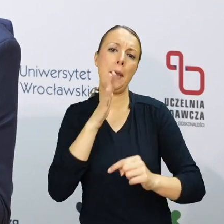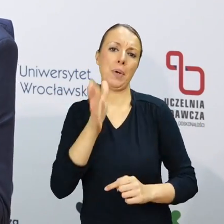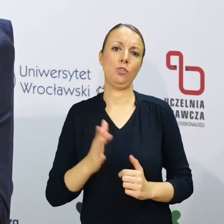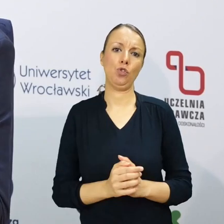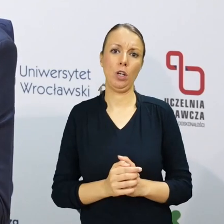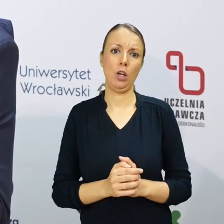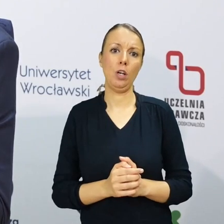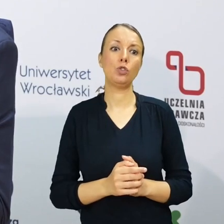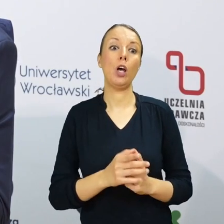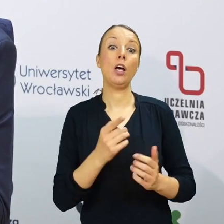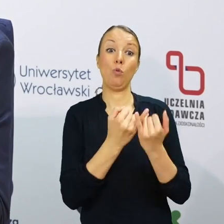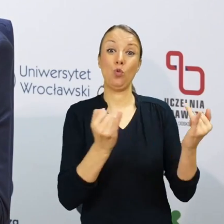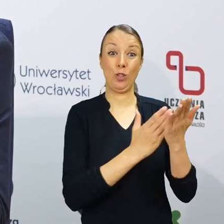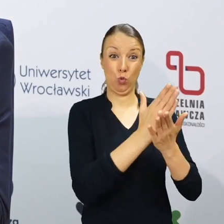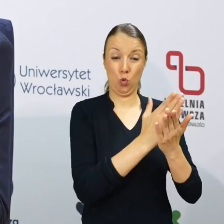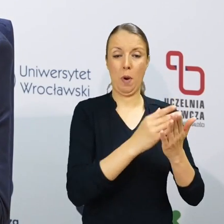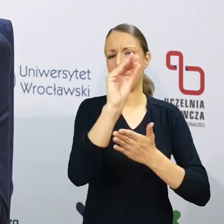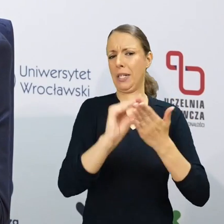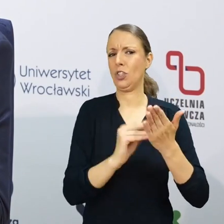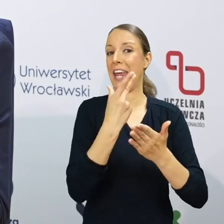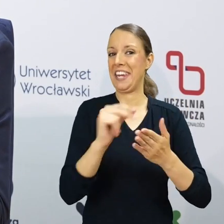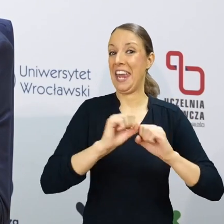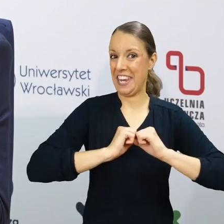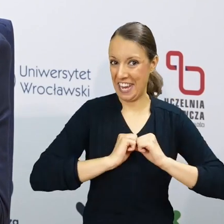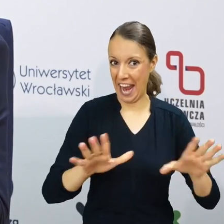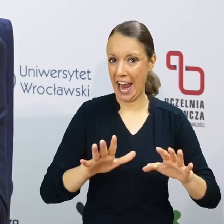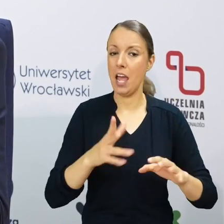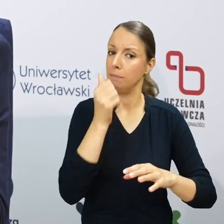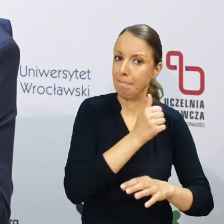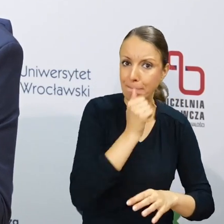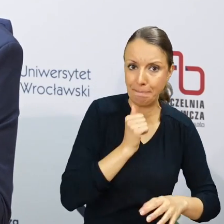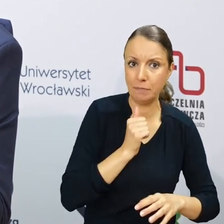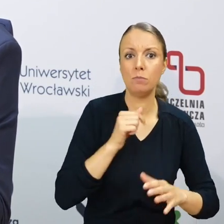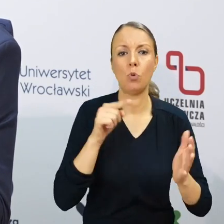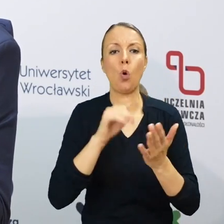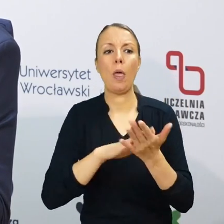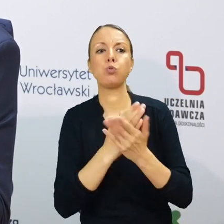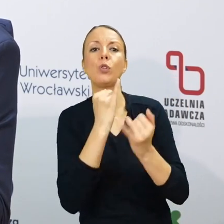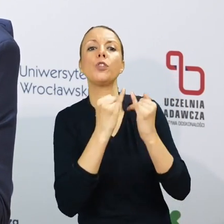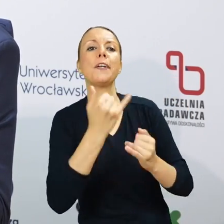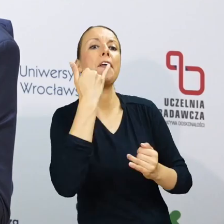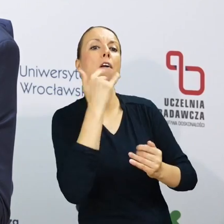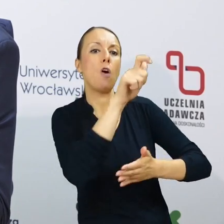niejawność, bo ujawnienie statystyk dotyczących pobierania billingów 5 lat temu zagraża bezpieczeństwu. Bo